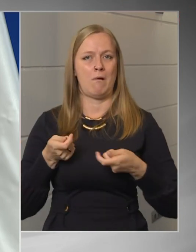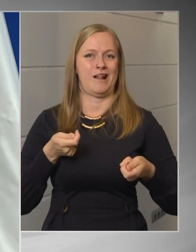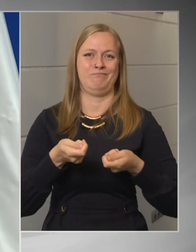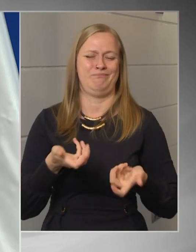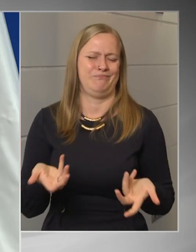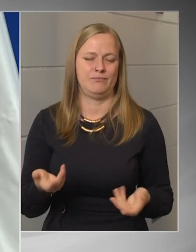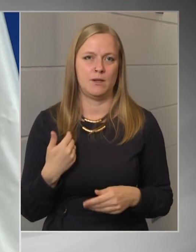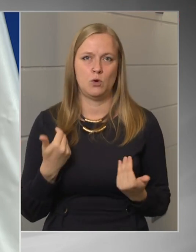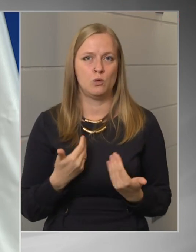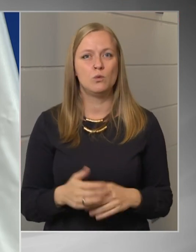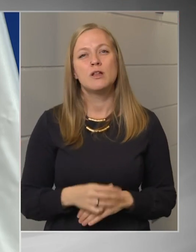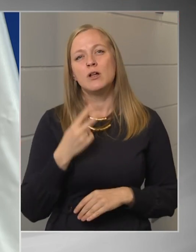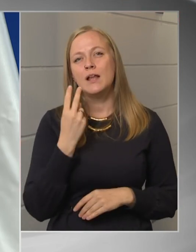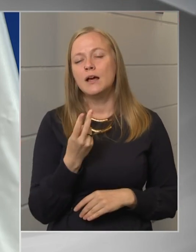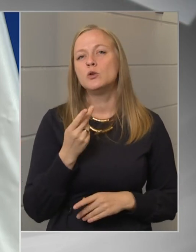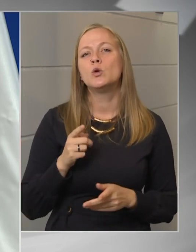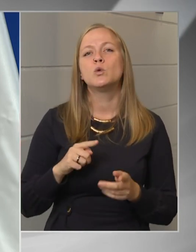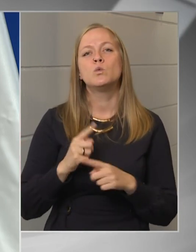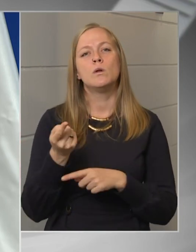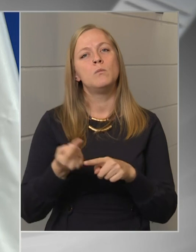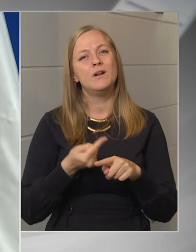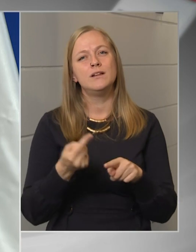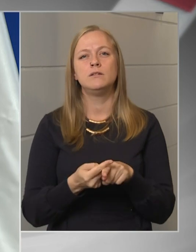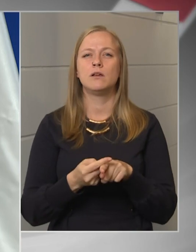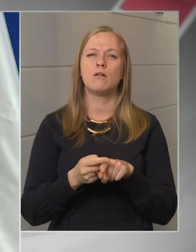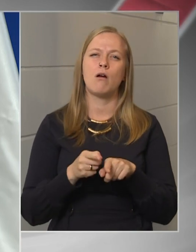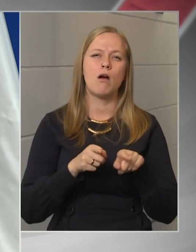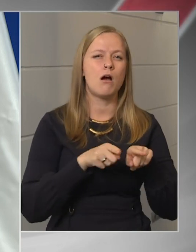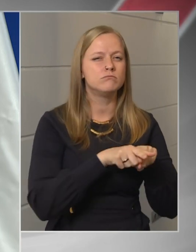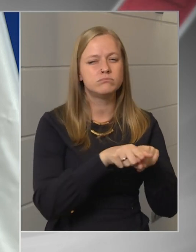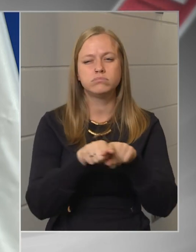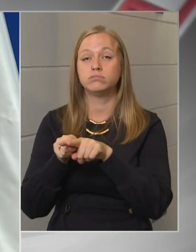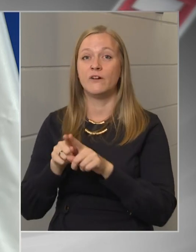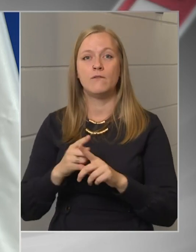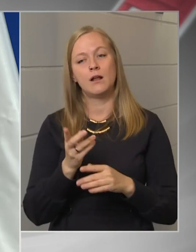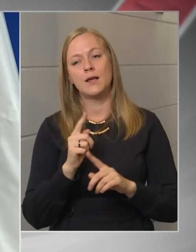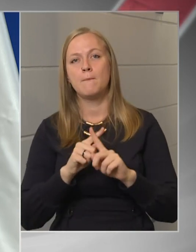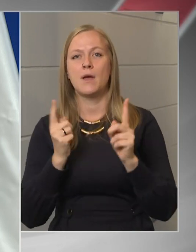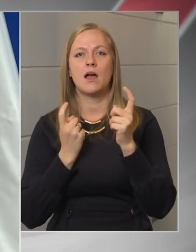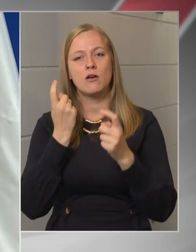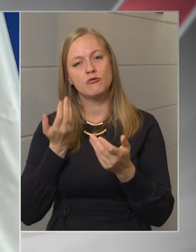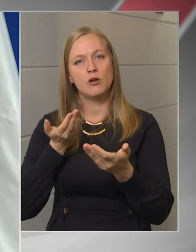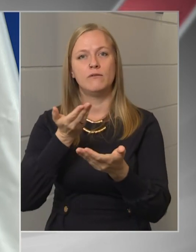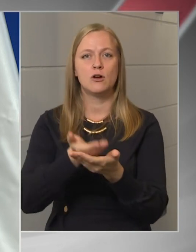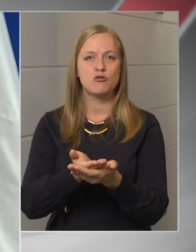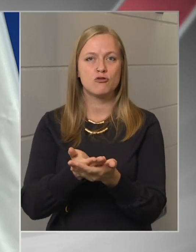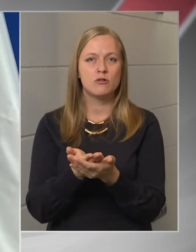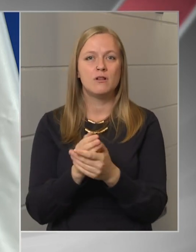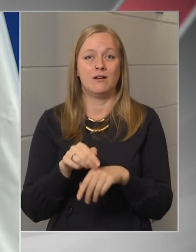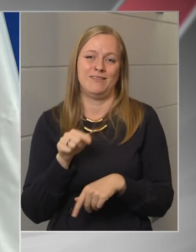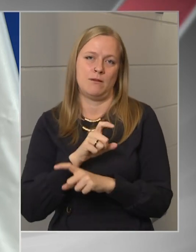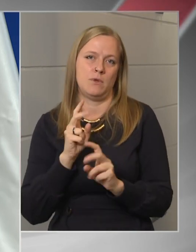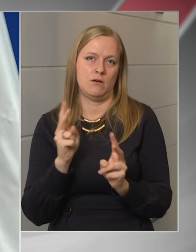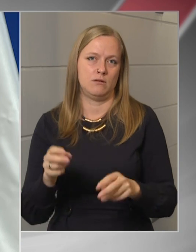külpolitikában fennálló egyhangúság tolvaló eltérésre vonatkozó javaslatok érkeznek Brüsszelben, az ennek